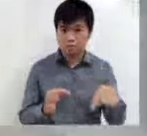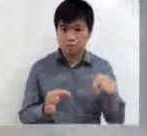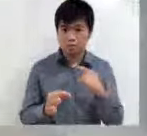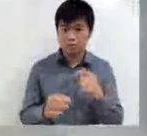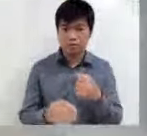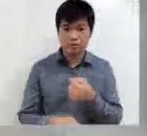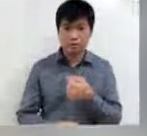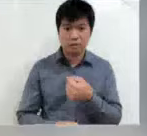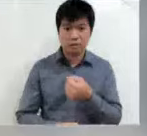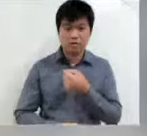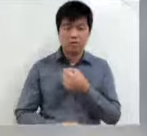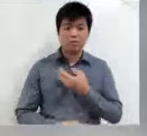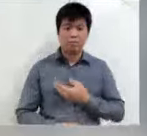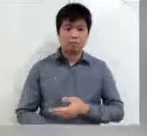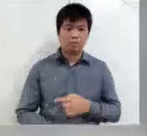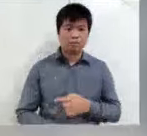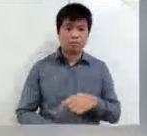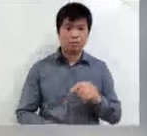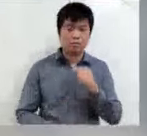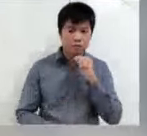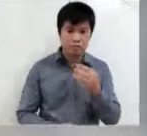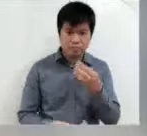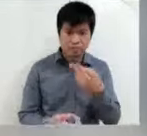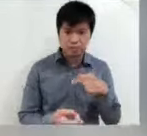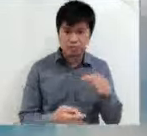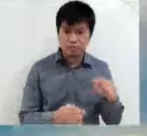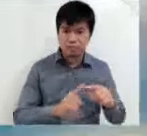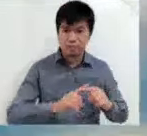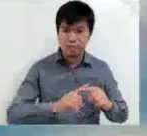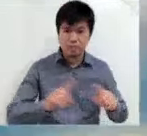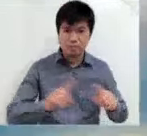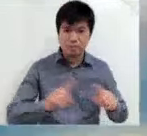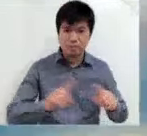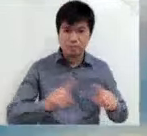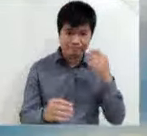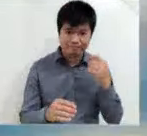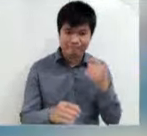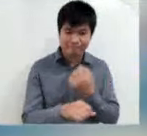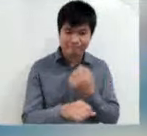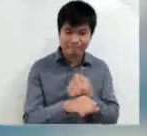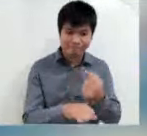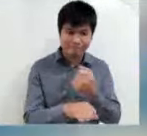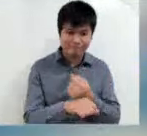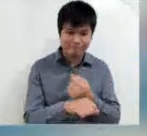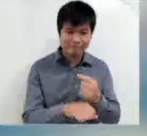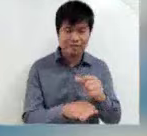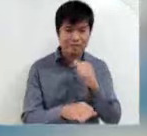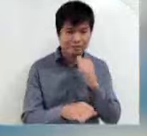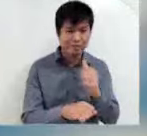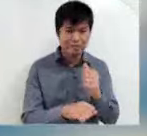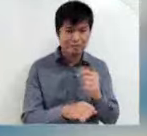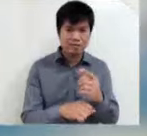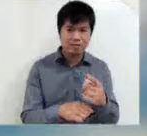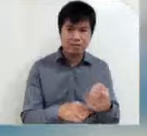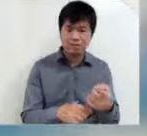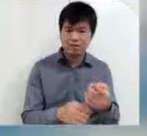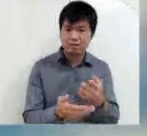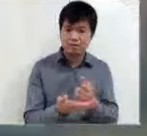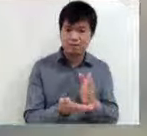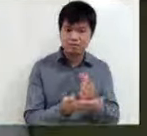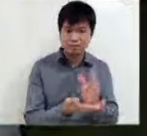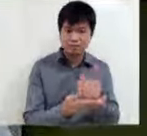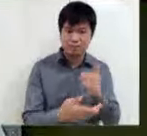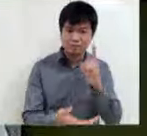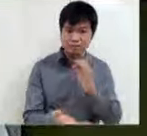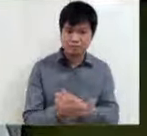Franchises Chairman Gus Tambunting na hindi sila madadala sa mga ganito. They're used to this, no? And